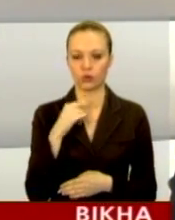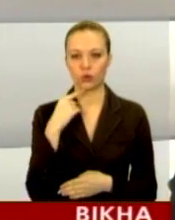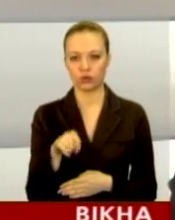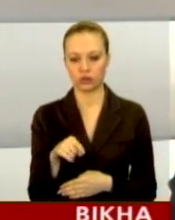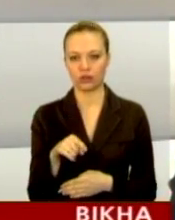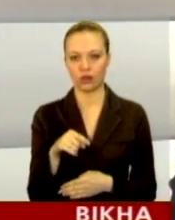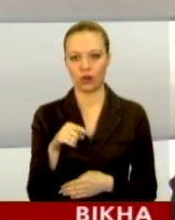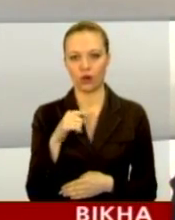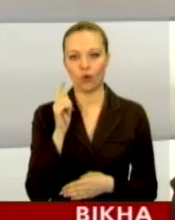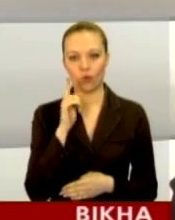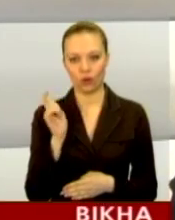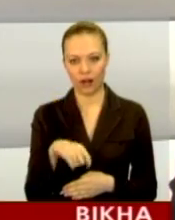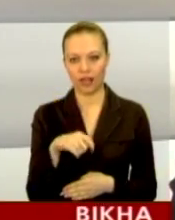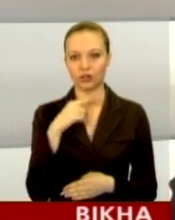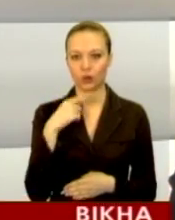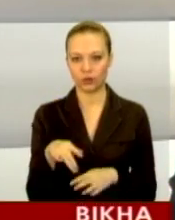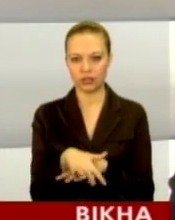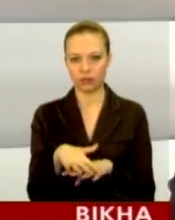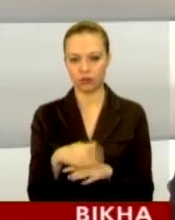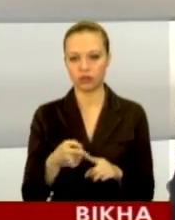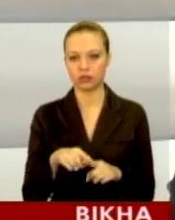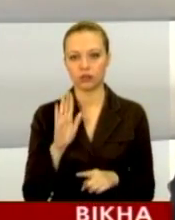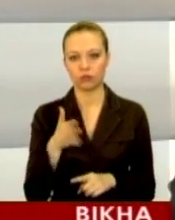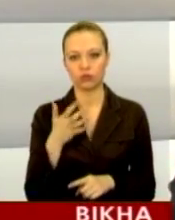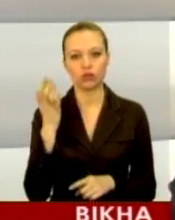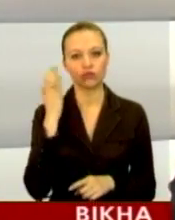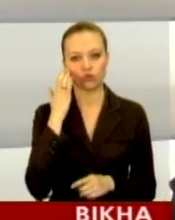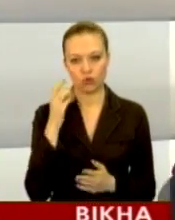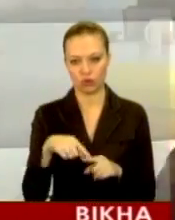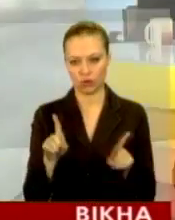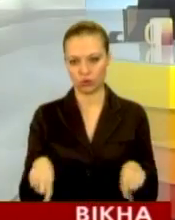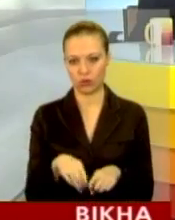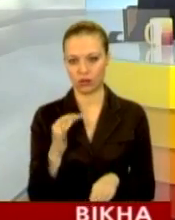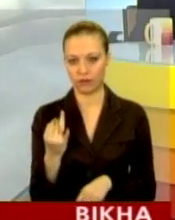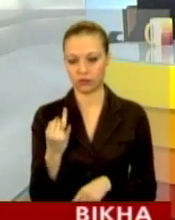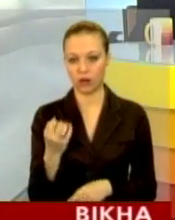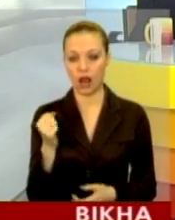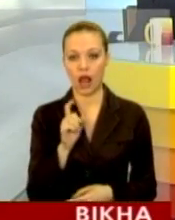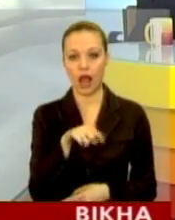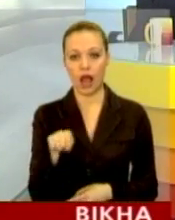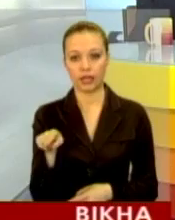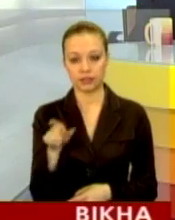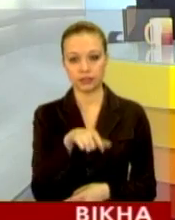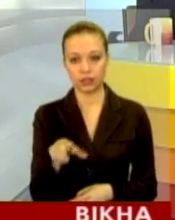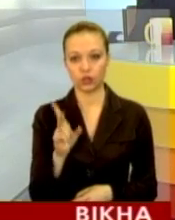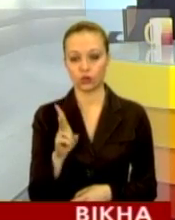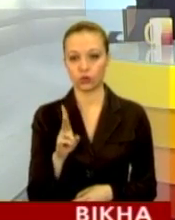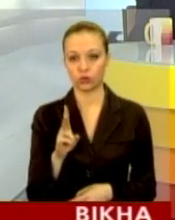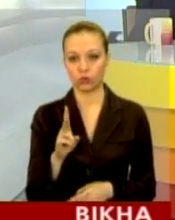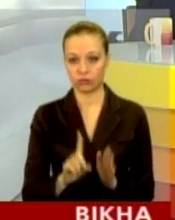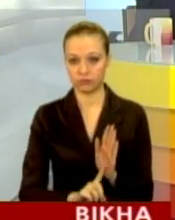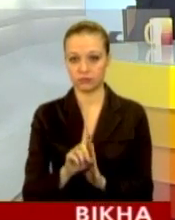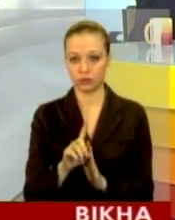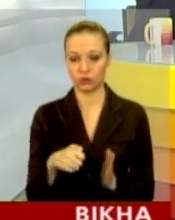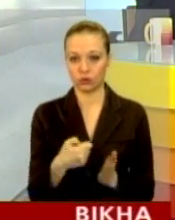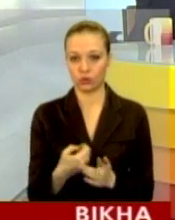між українським і російським народом, це буде чорна сторінка в історії. А ті, хто її підштовхнув